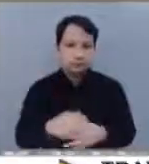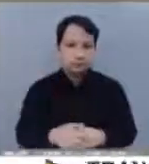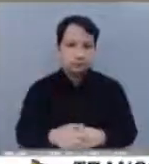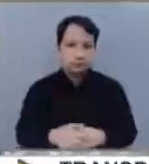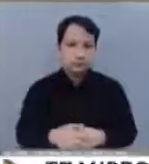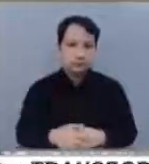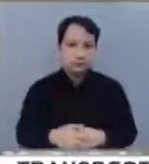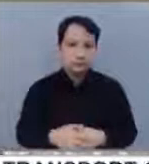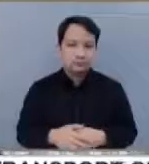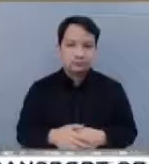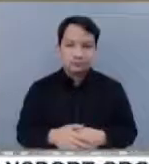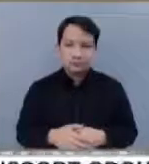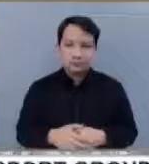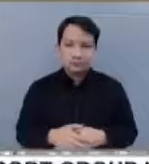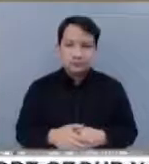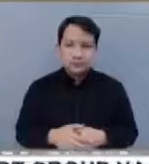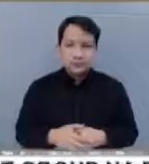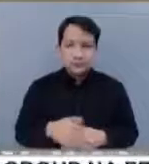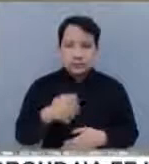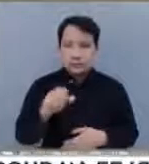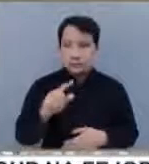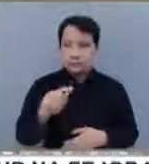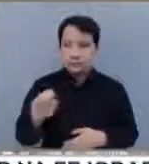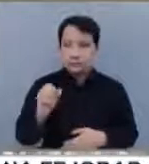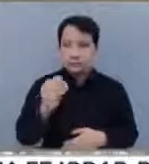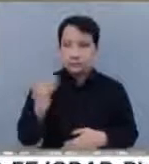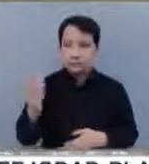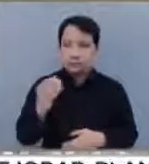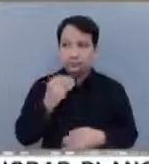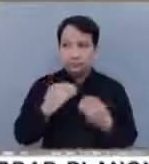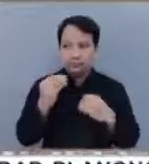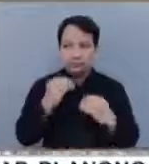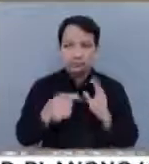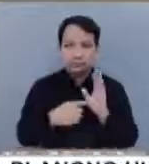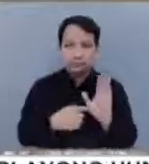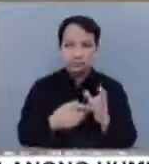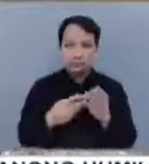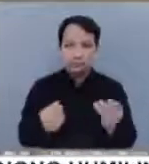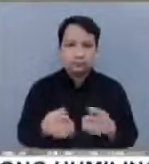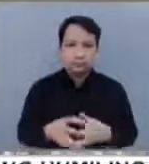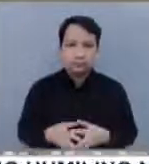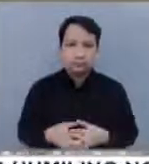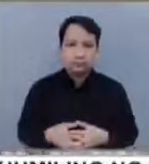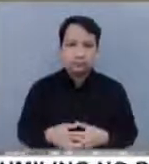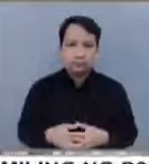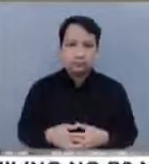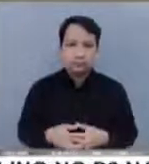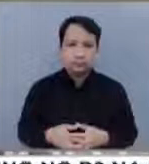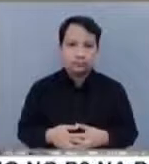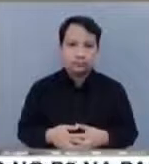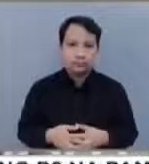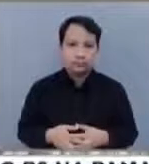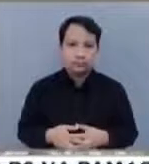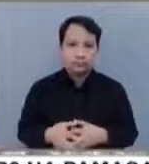na yung mga street foods kasi syempre may mga contaminations yan. Kaya kung pwede po, huwag mong kakain